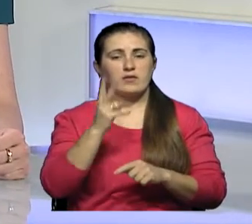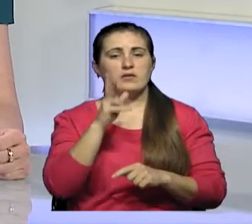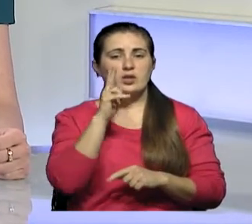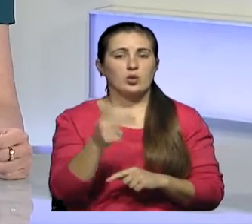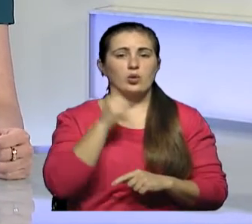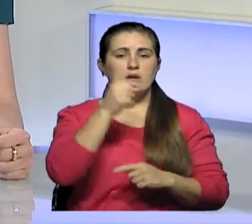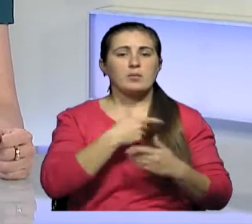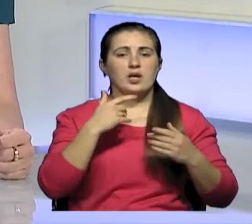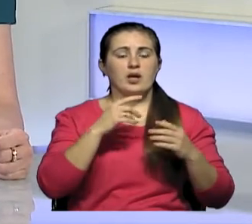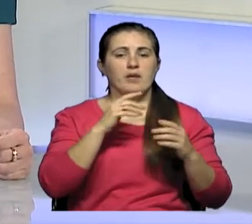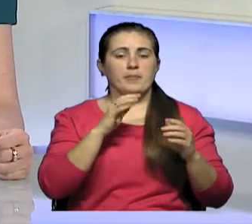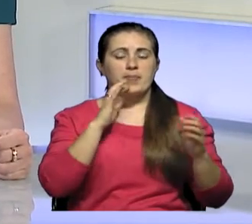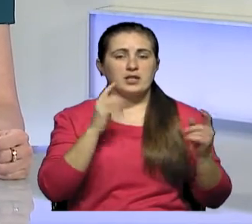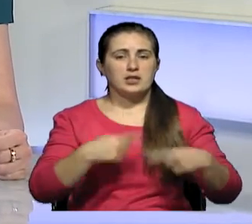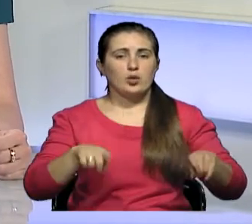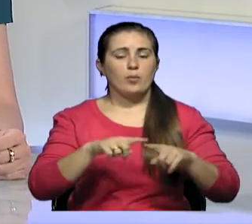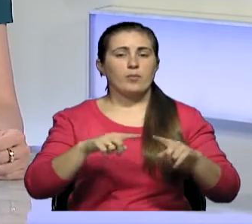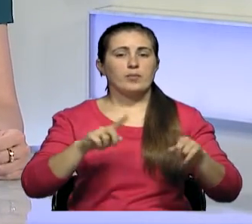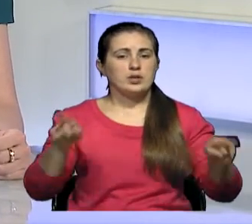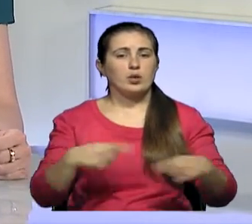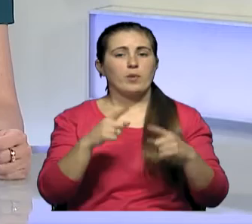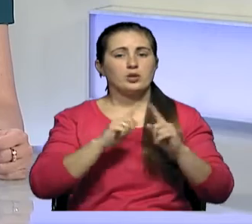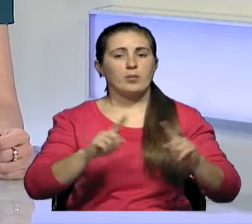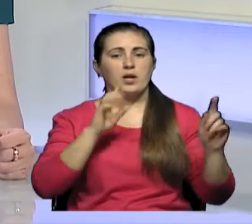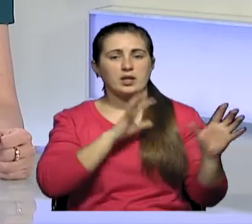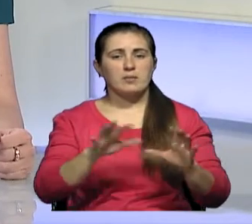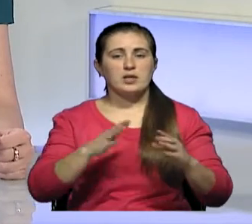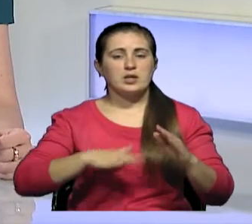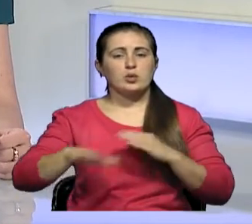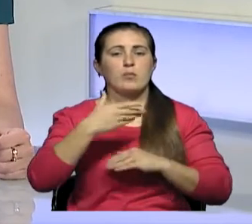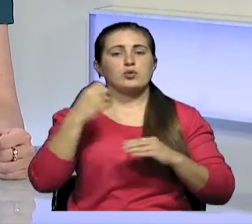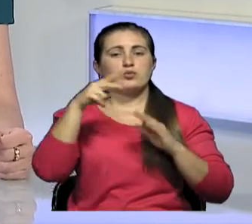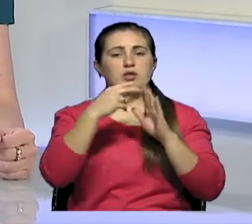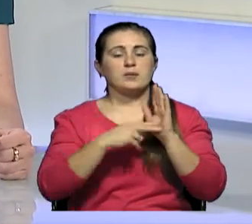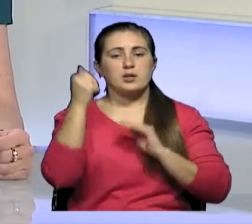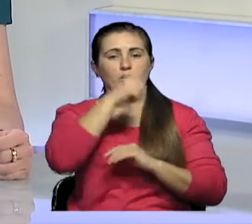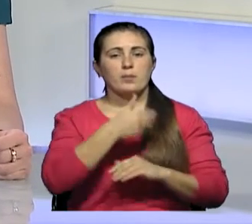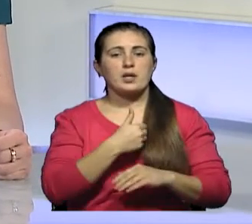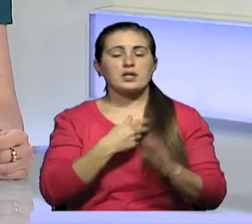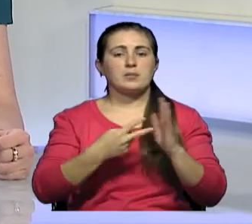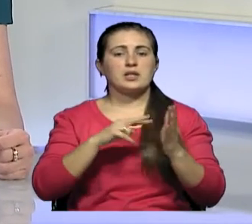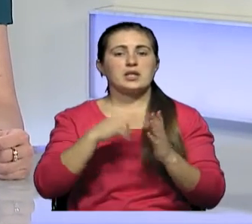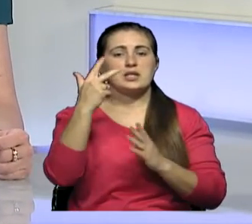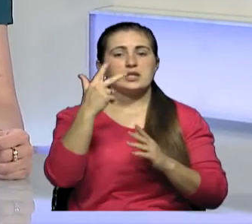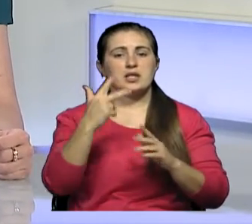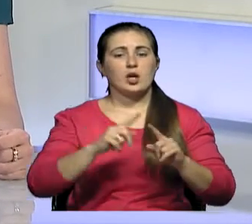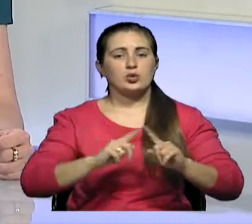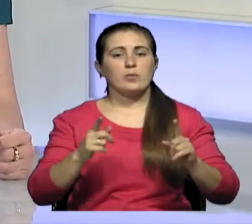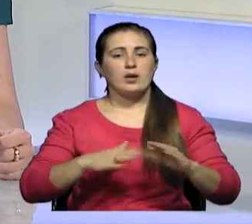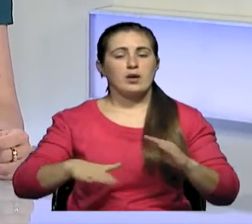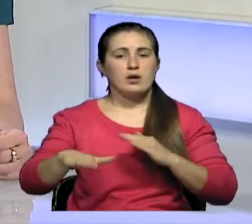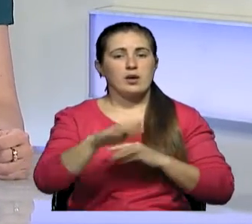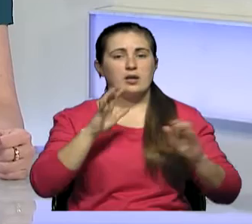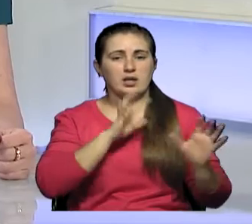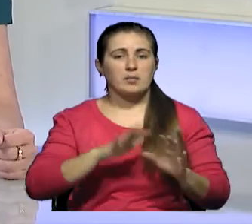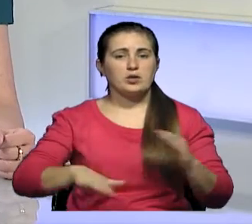охраняемой природной территории уже в семнадцатом году мы планируем создать еще три особо охраняемых природных территорий общей площадь опыт и